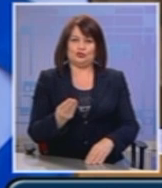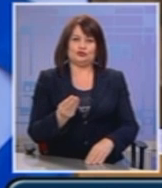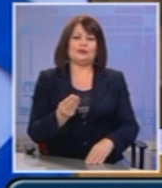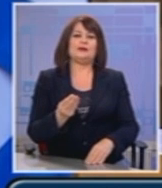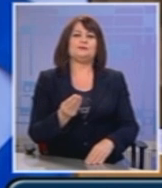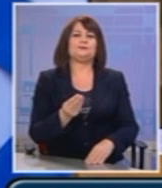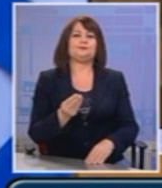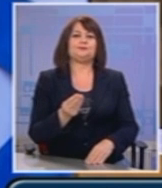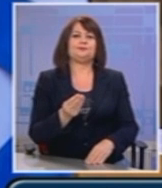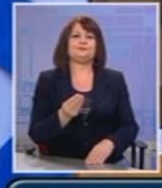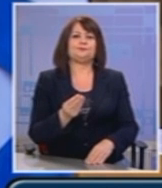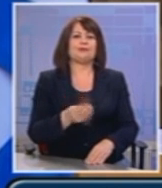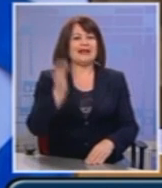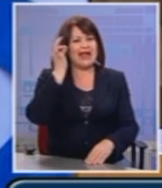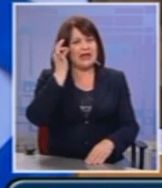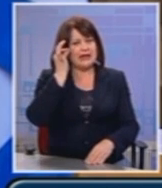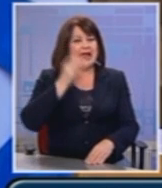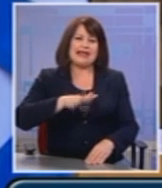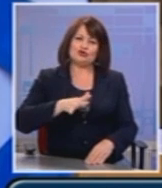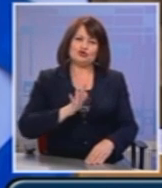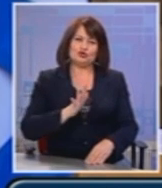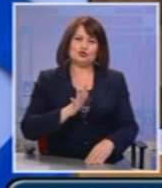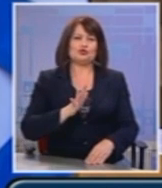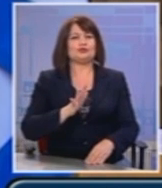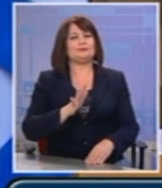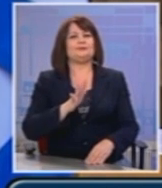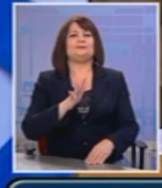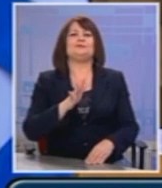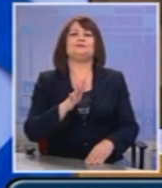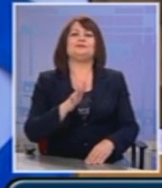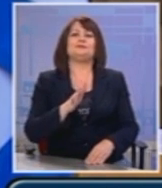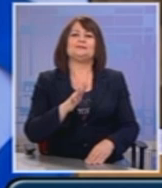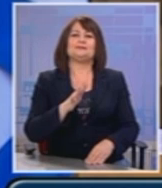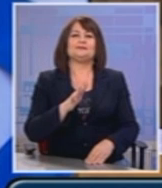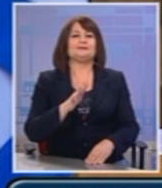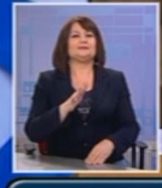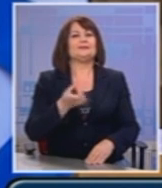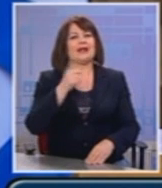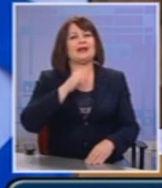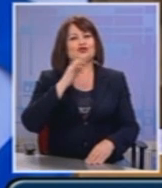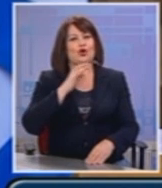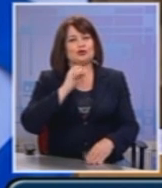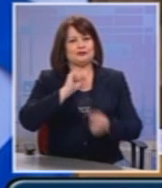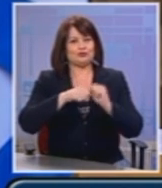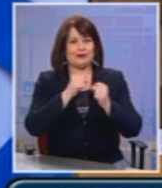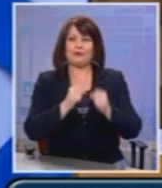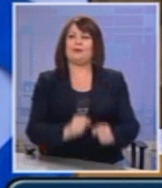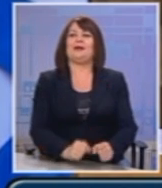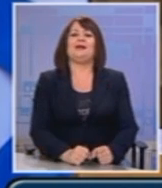ελληνικά στα γαλλικά ίσως και δουλεύουμε και για άλλες γλώσσες χτες